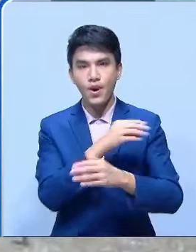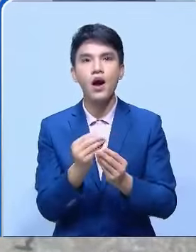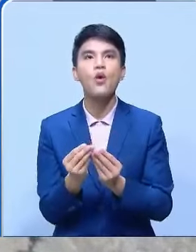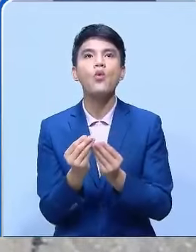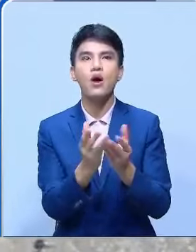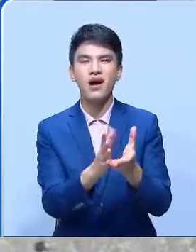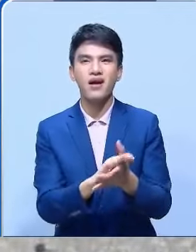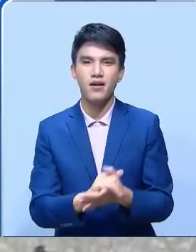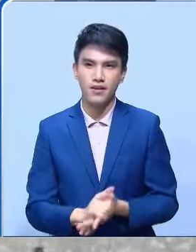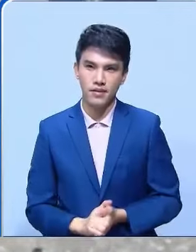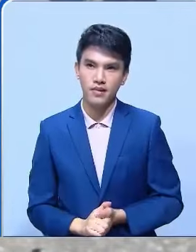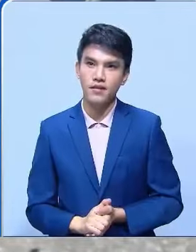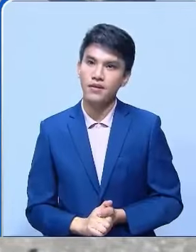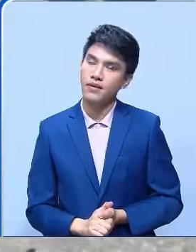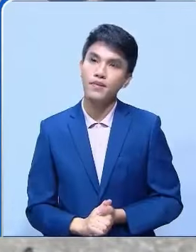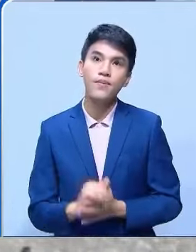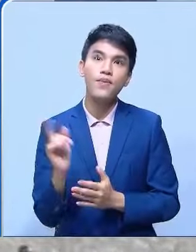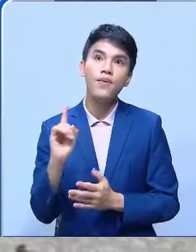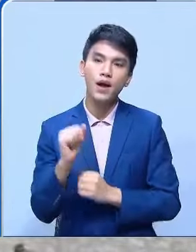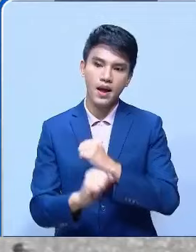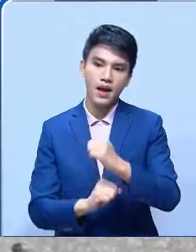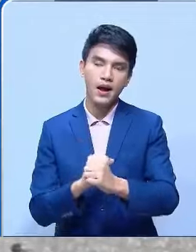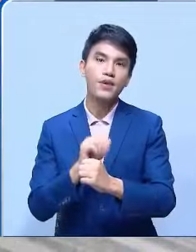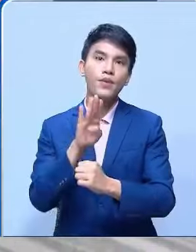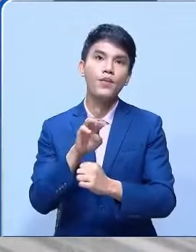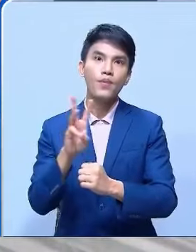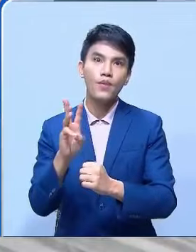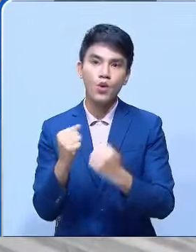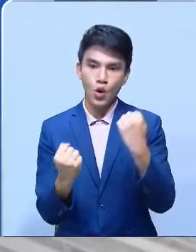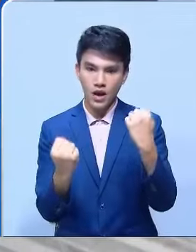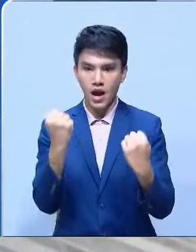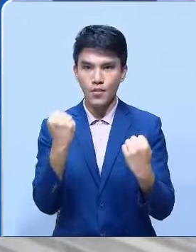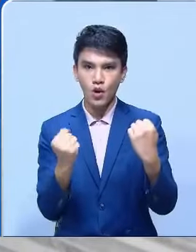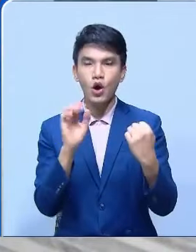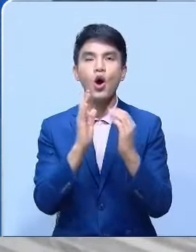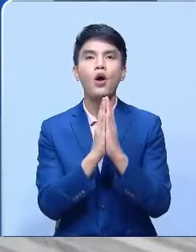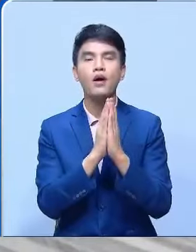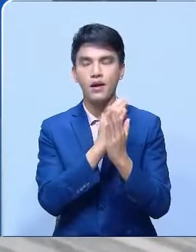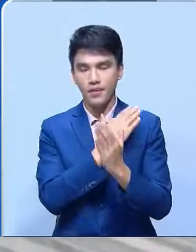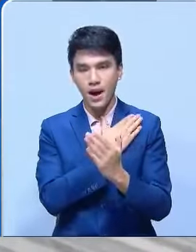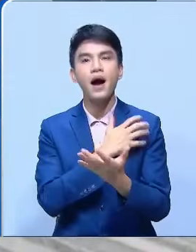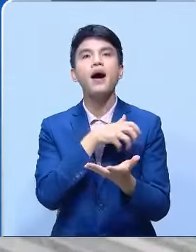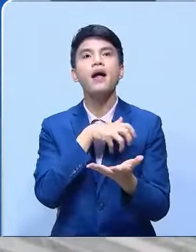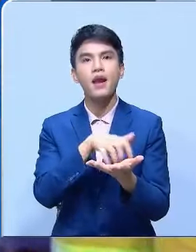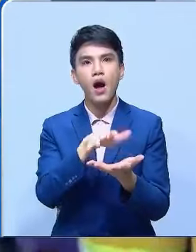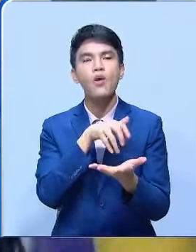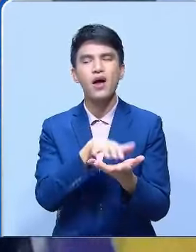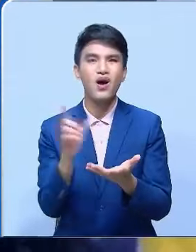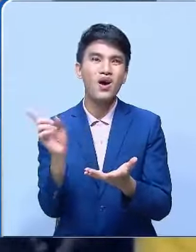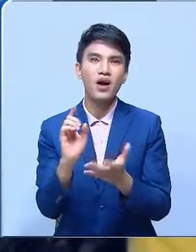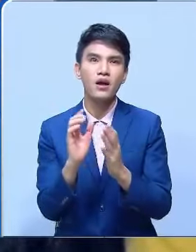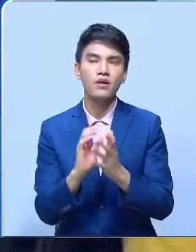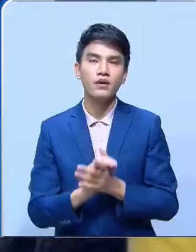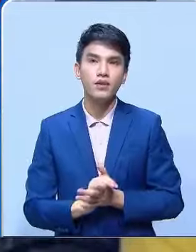าบาลนะคะนายสายันอายุ46ปีเป็นคนขับรถของพระอดุลก็เล่าว่าหลวงน้า